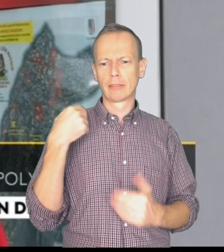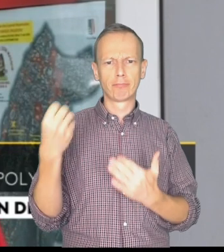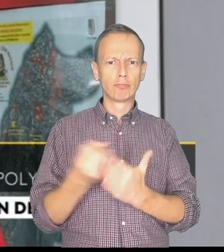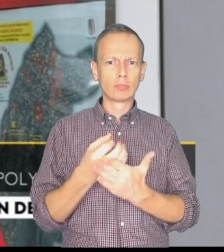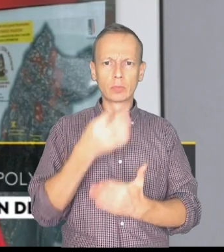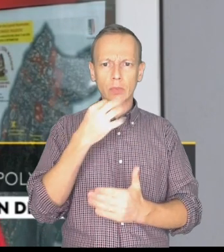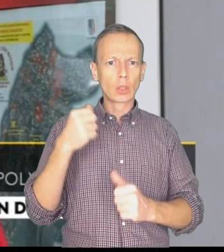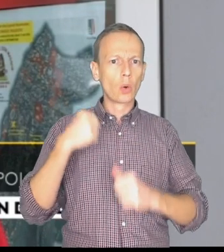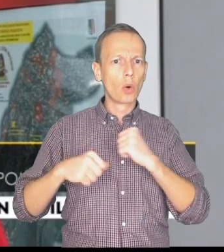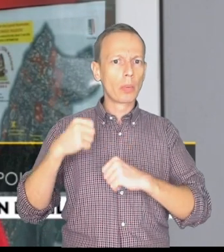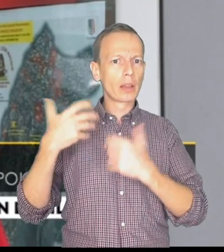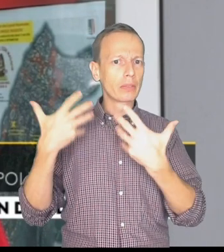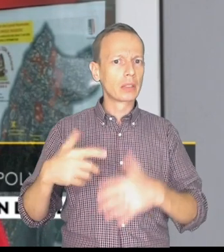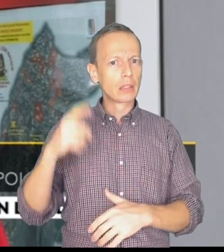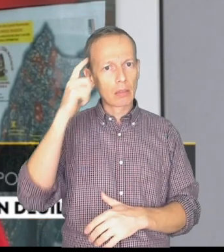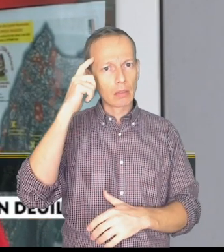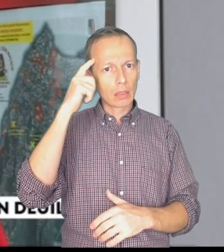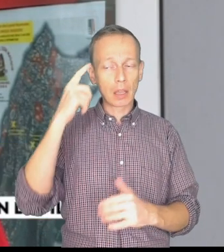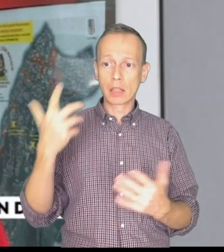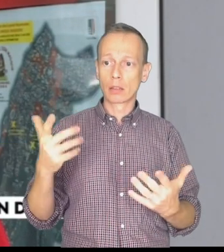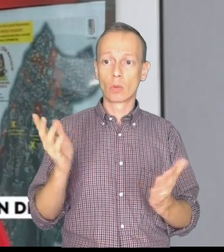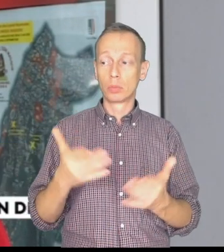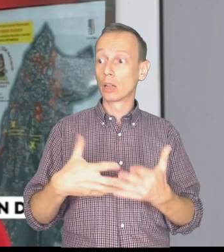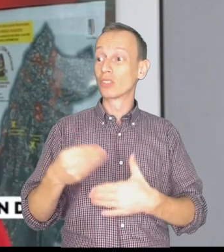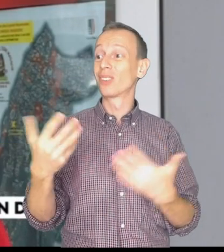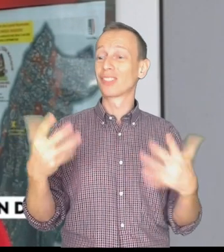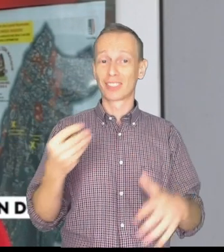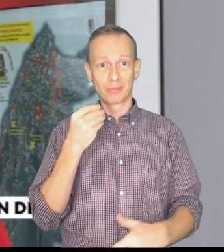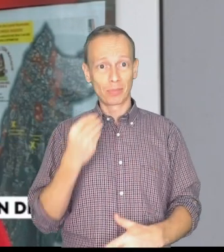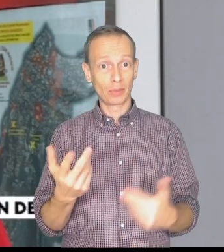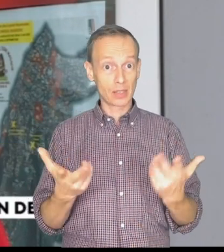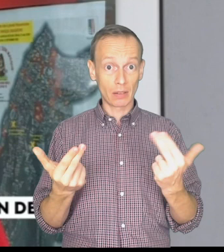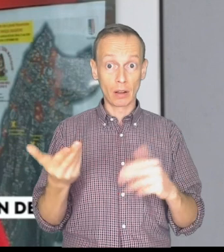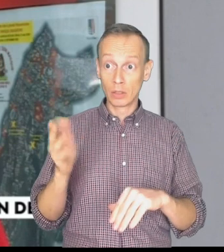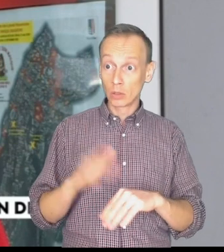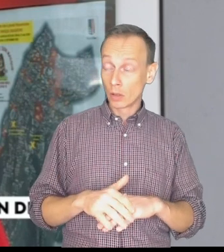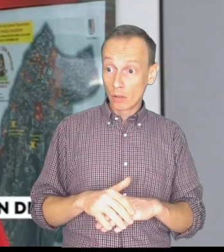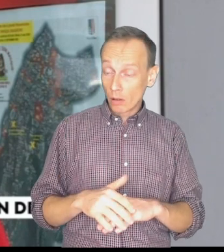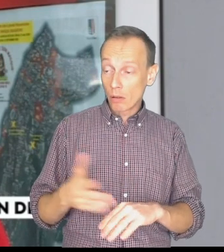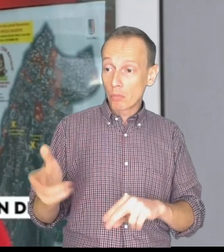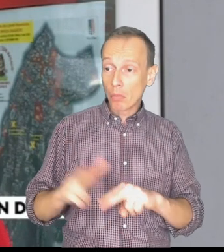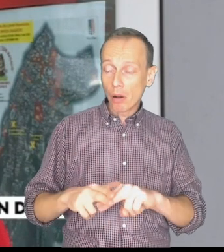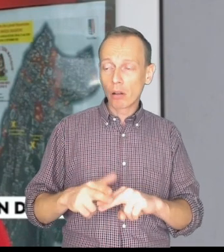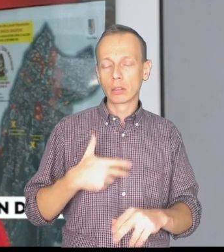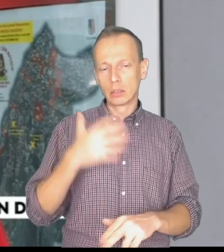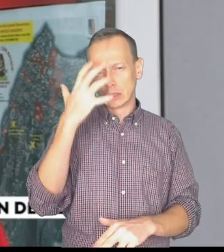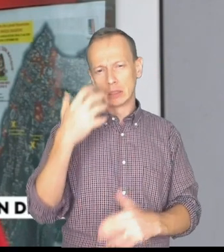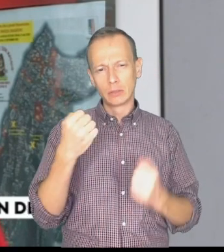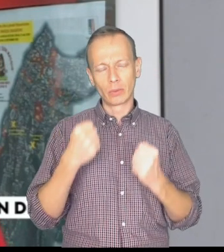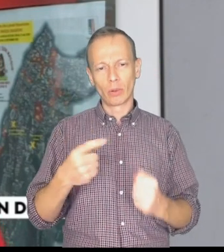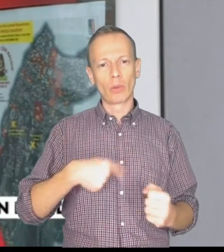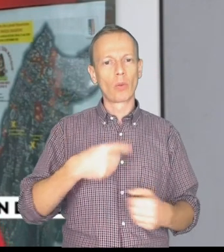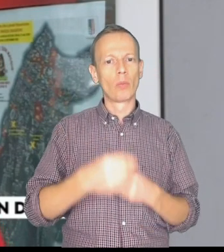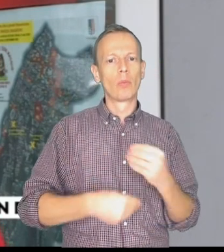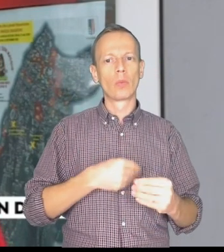dernières nouvelles, il avait été opéré de la tête et puis il est sorti de l'hôpital. allait bien. Et là, c'est une bien triste nouvelle pour le monde du